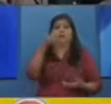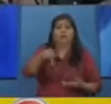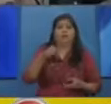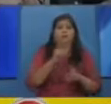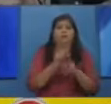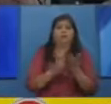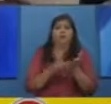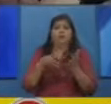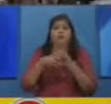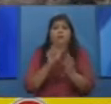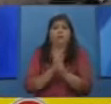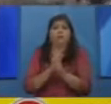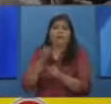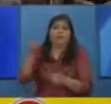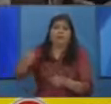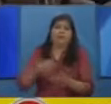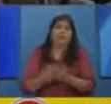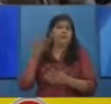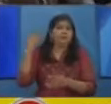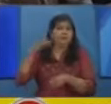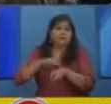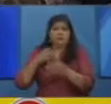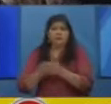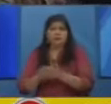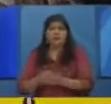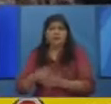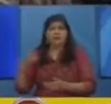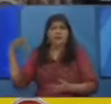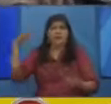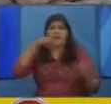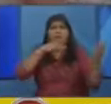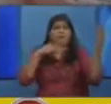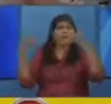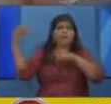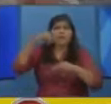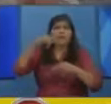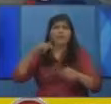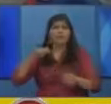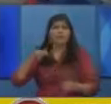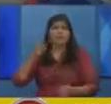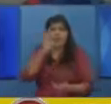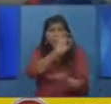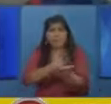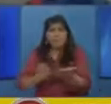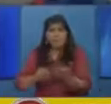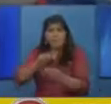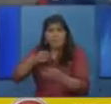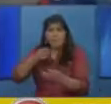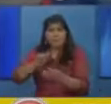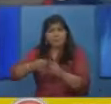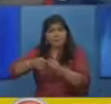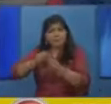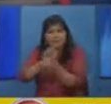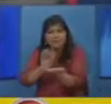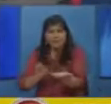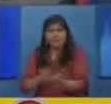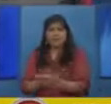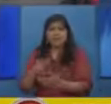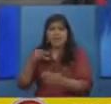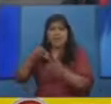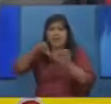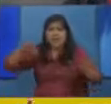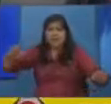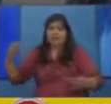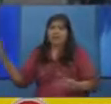है। एक समय में हम लोग विदेशों से पेंसिल के लिए लकड़ी मंगाते थे, लेकिन अब हमारा